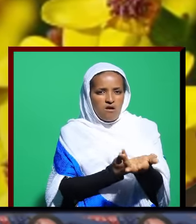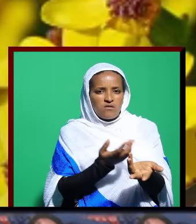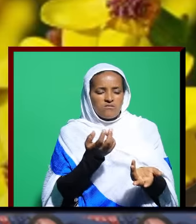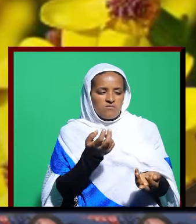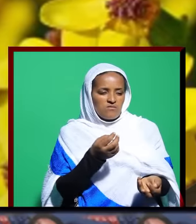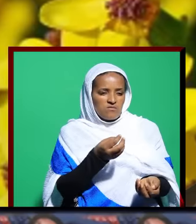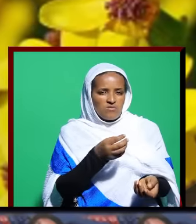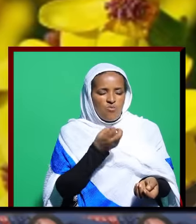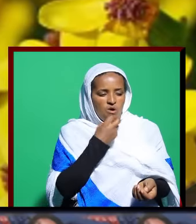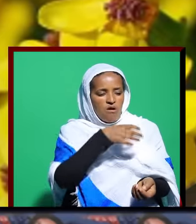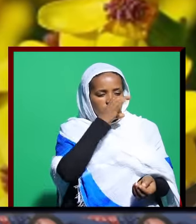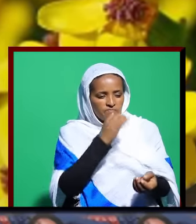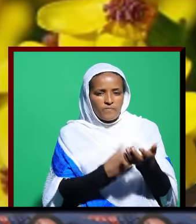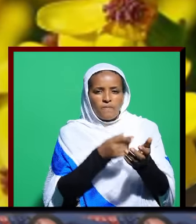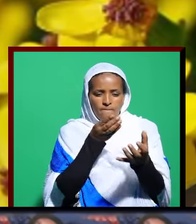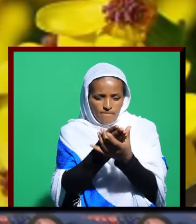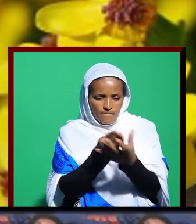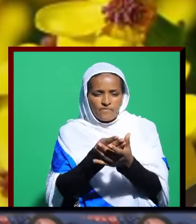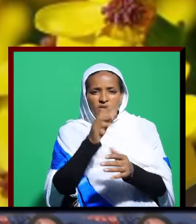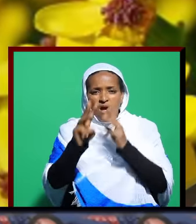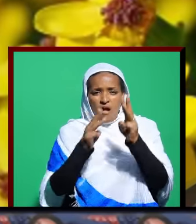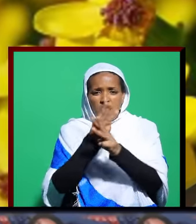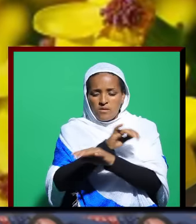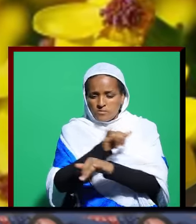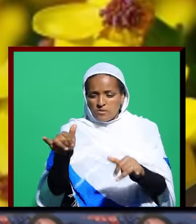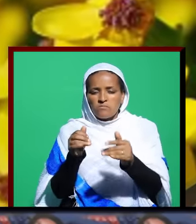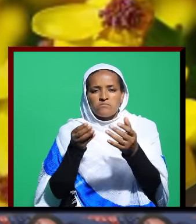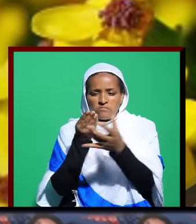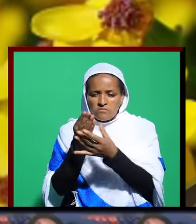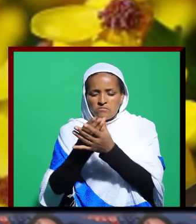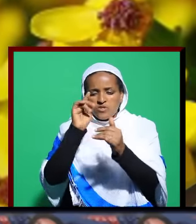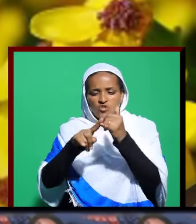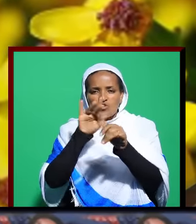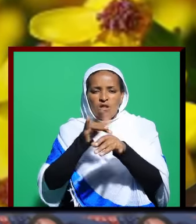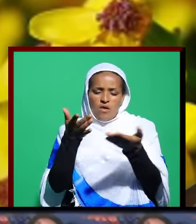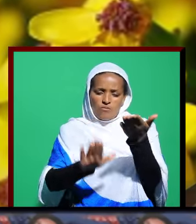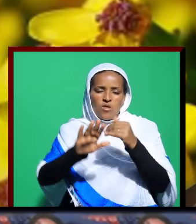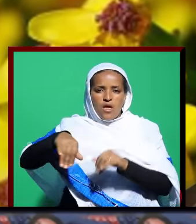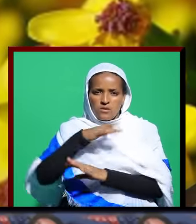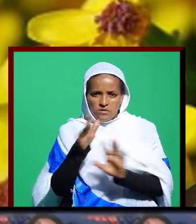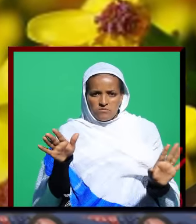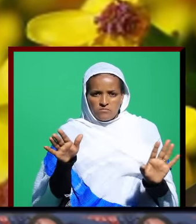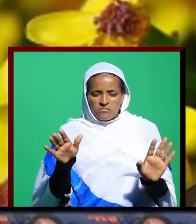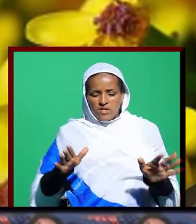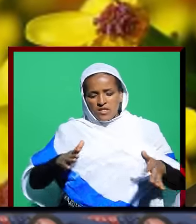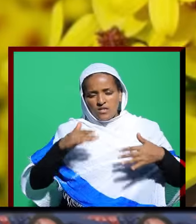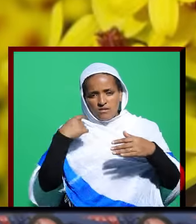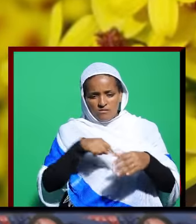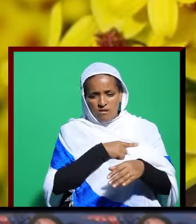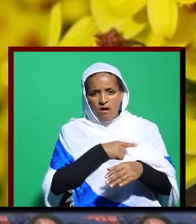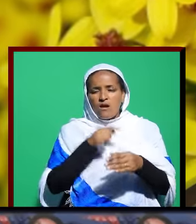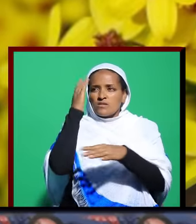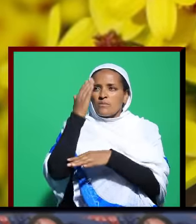ግን በእለቱ እንዲታረድ ነው። ዓለምም ትቀልበናለች፣ መጨረሻ ላይ ግን ታጠፋናለች። ስለዚህ የሚጨመርልን እድሜ ለተድላ ደስታ ብቻ